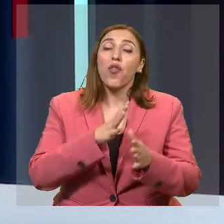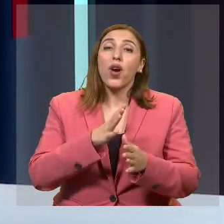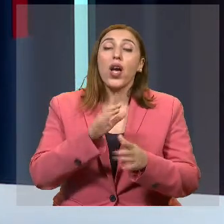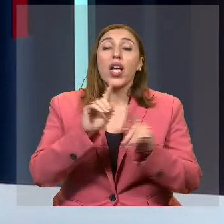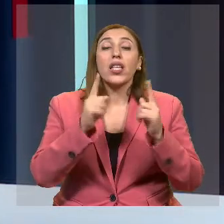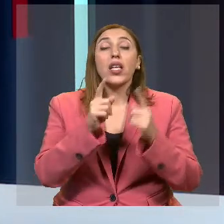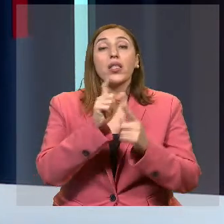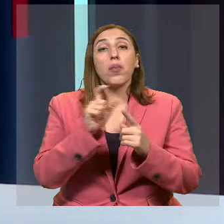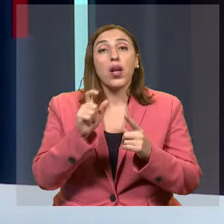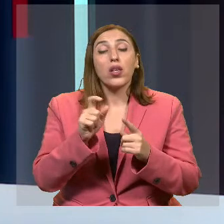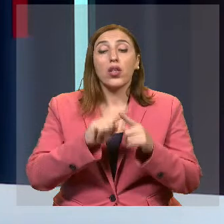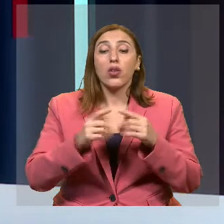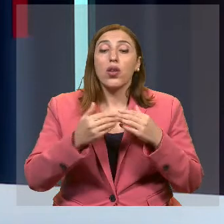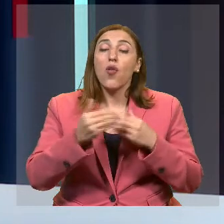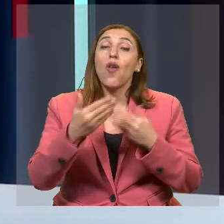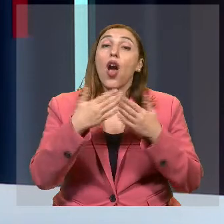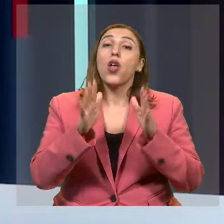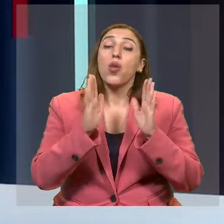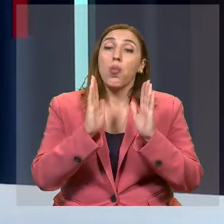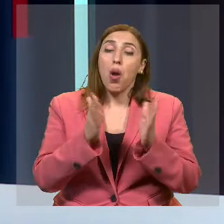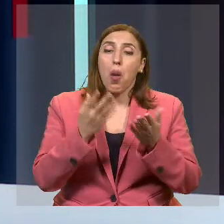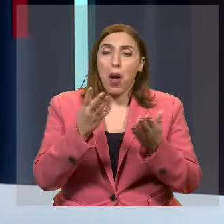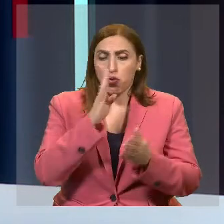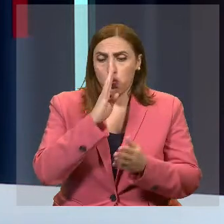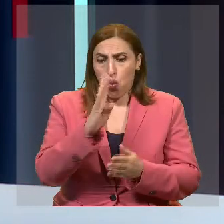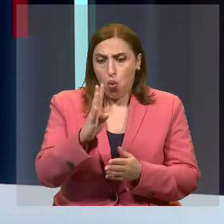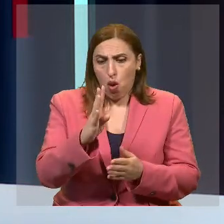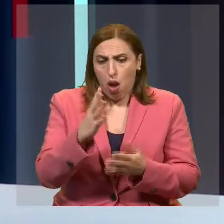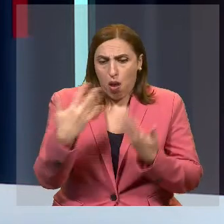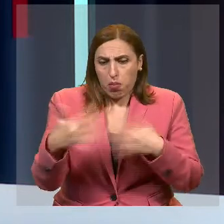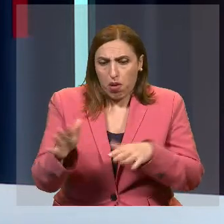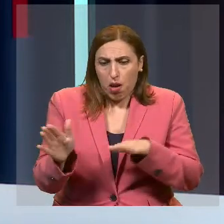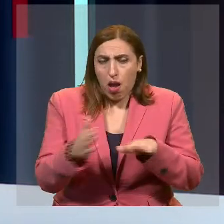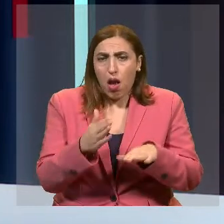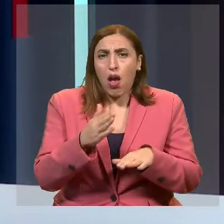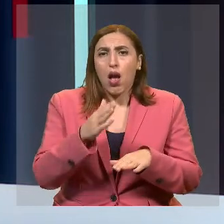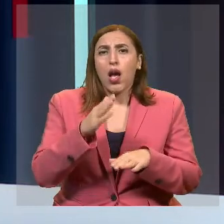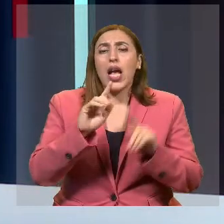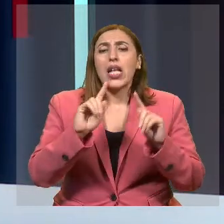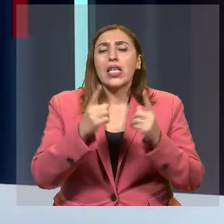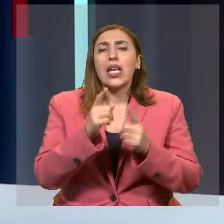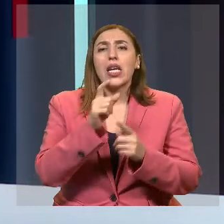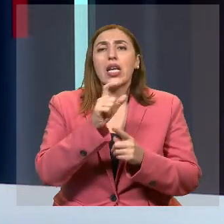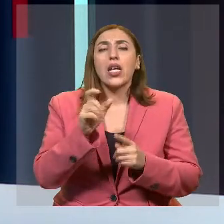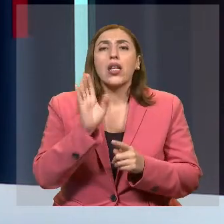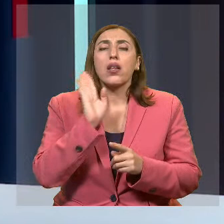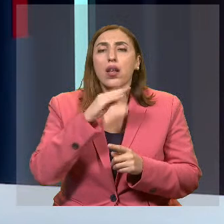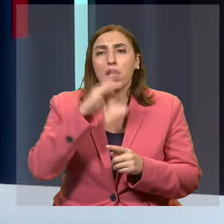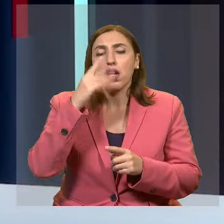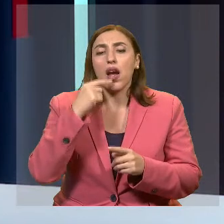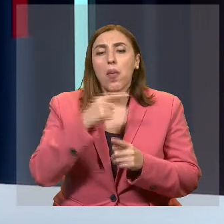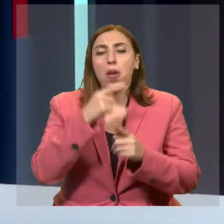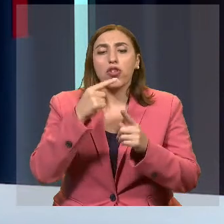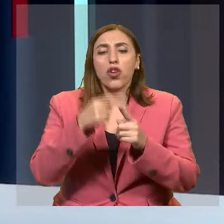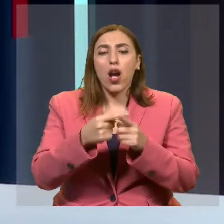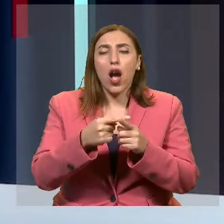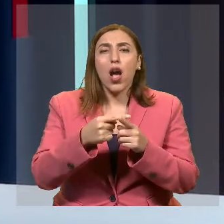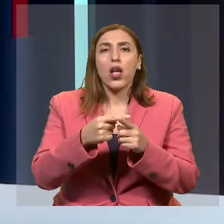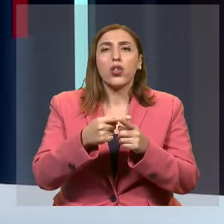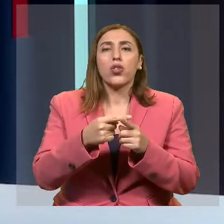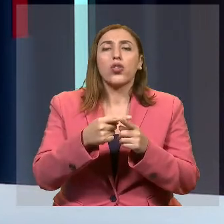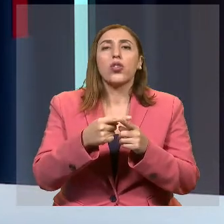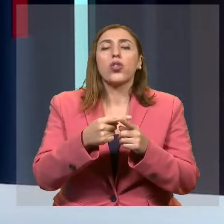առաջիկա շաբաթներին ազատ կարձակվեն։ 4 ամիս է անցել, նրանց հարազատները Կարմիր խաչի միջոցով միայն նամակներ են ստանում